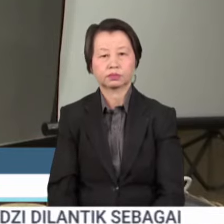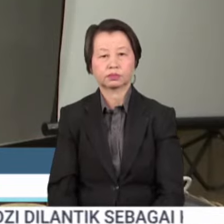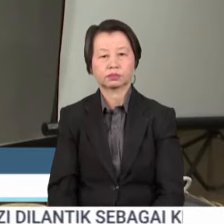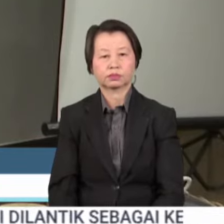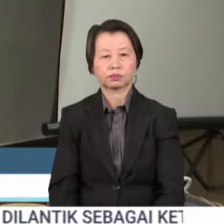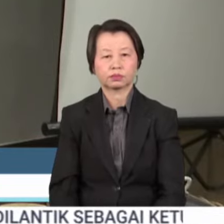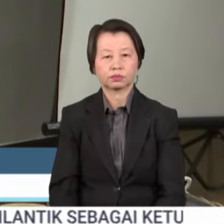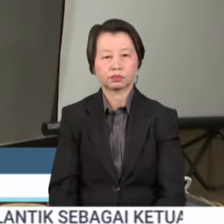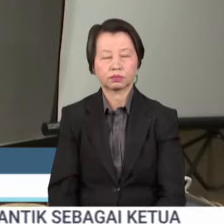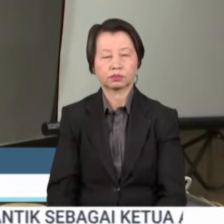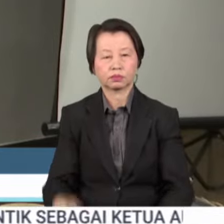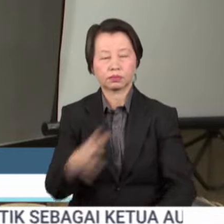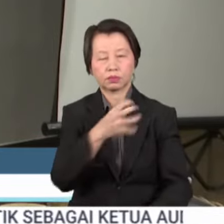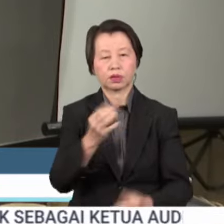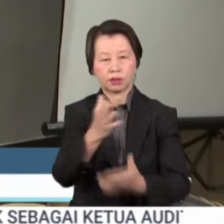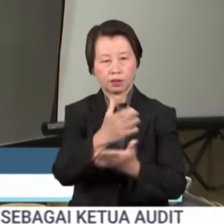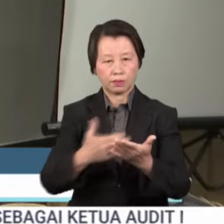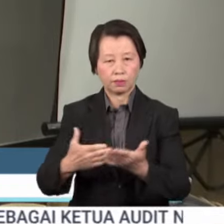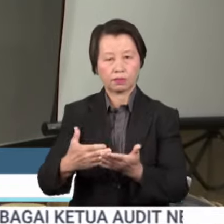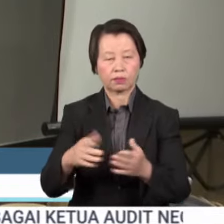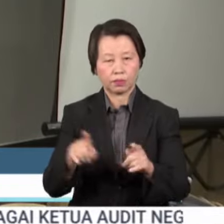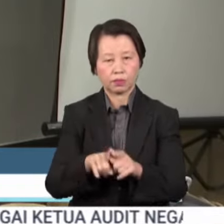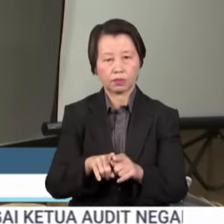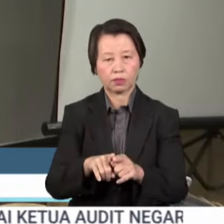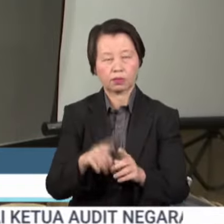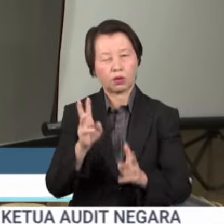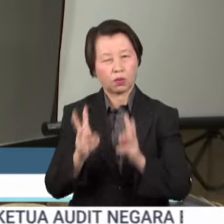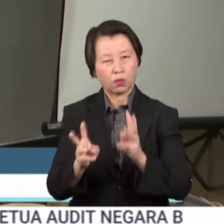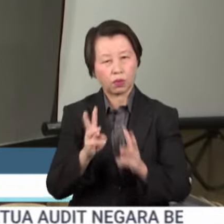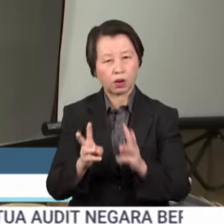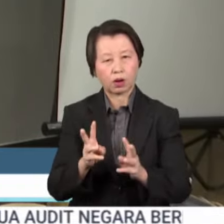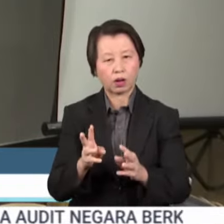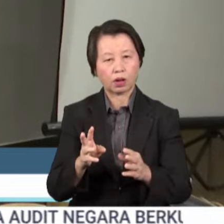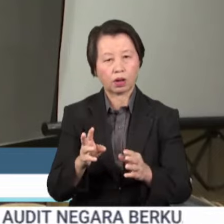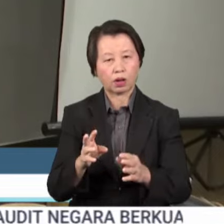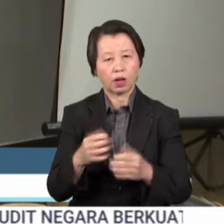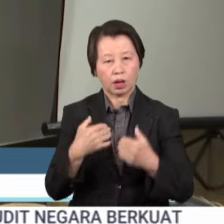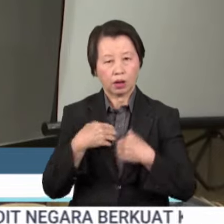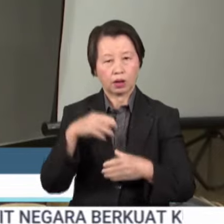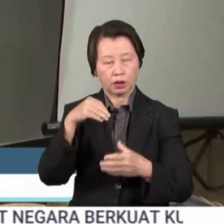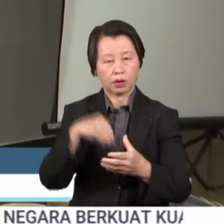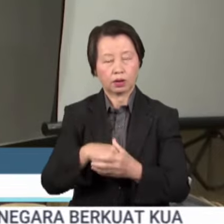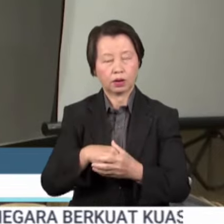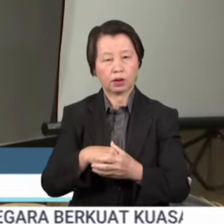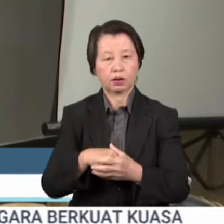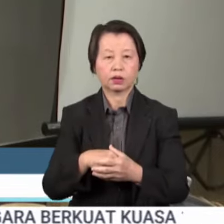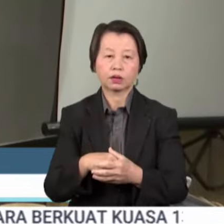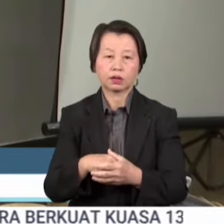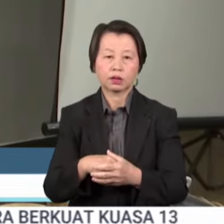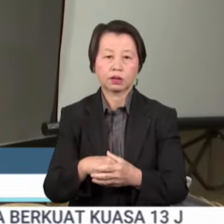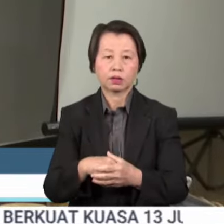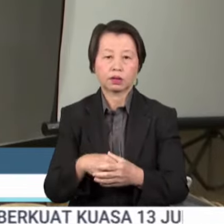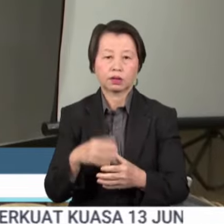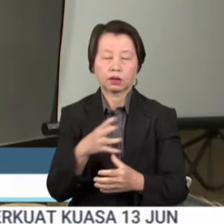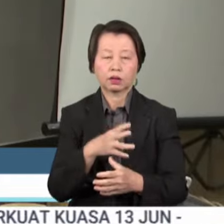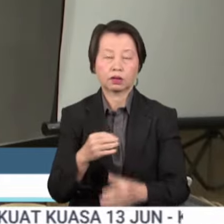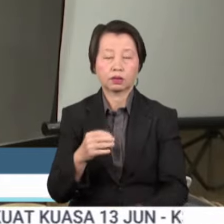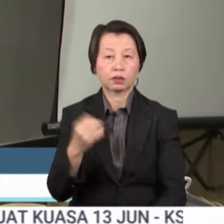bahasa dan sebagainya. Walaupun begitu, dalam banyak persamaan itu kadang-kadang juga